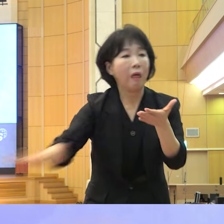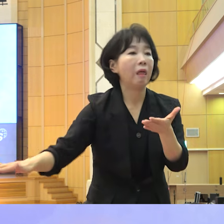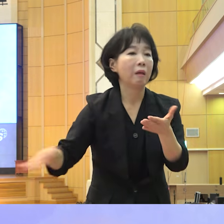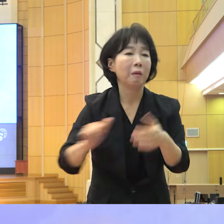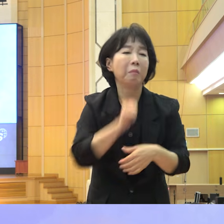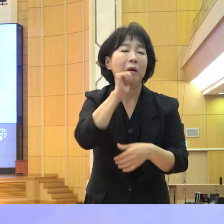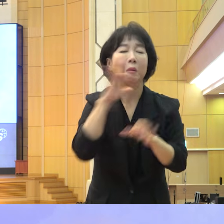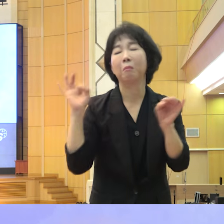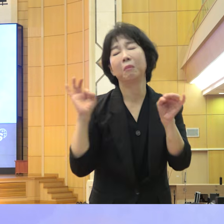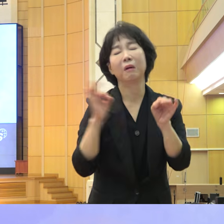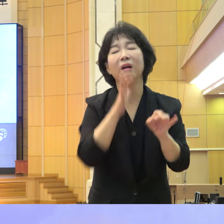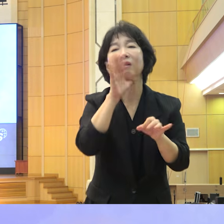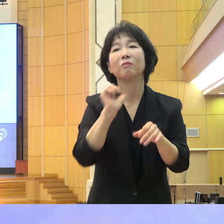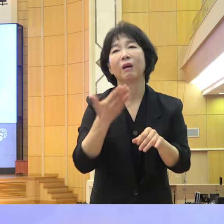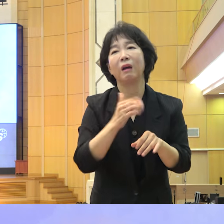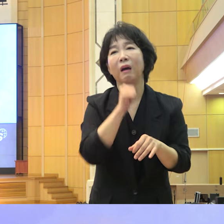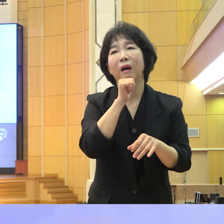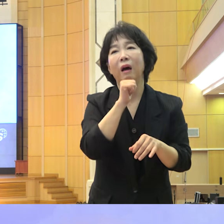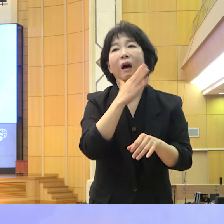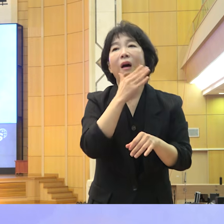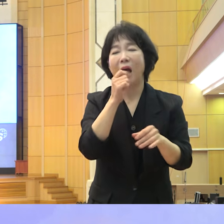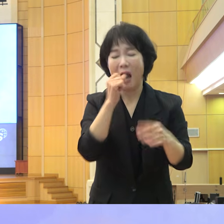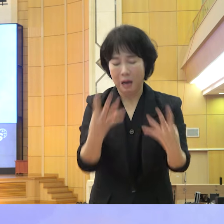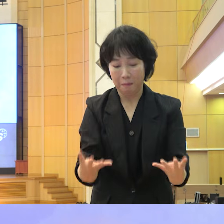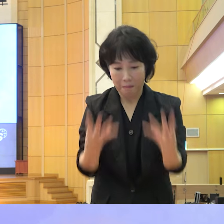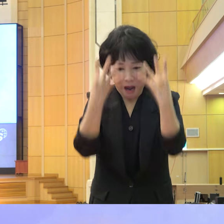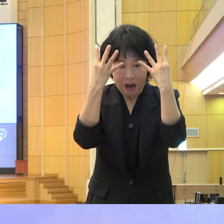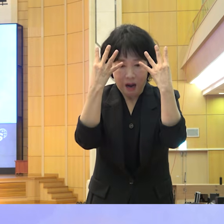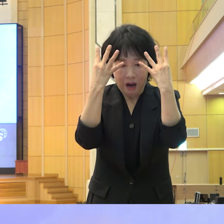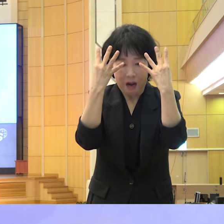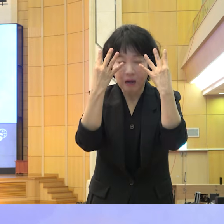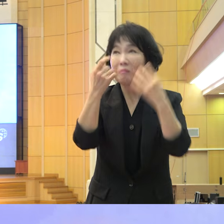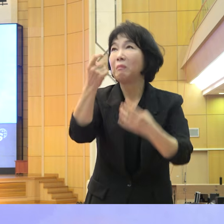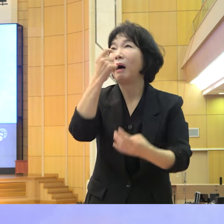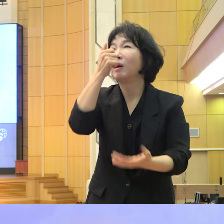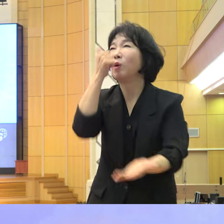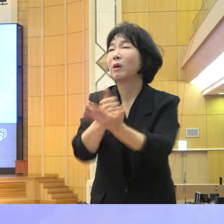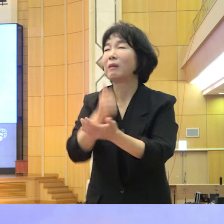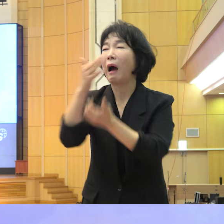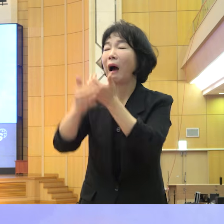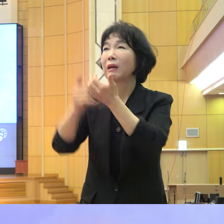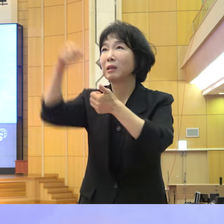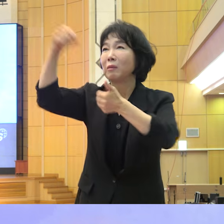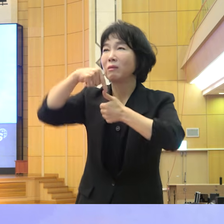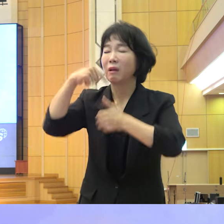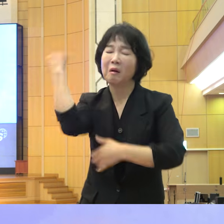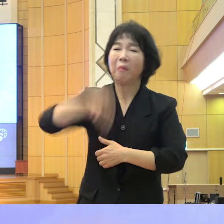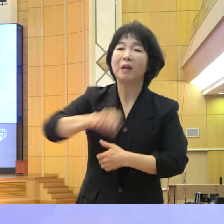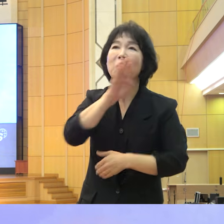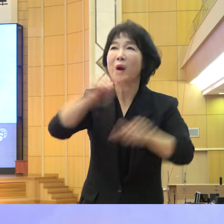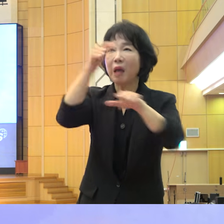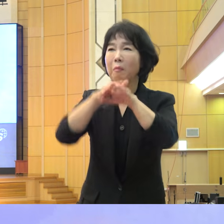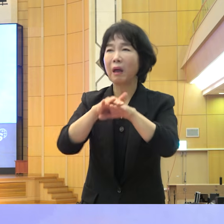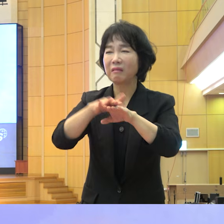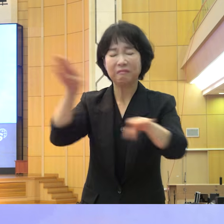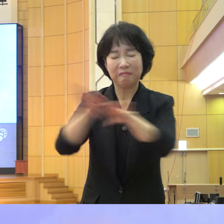있어요. 내가 하나님의 안식일을 범했도다. 나는 주일만